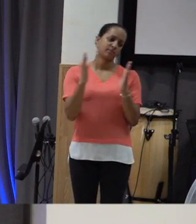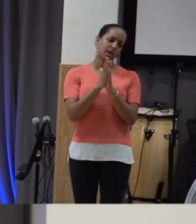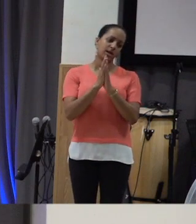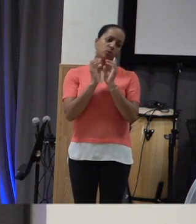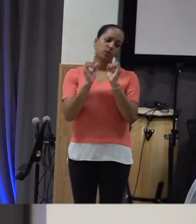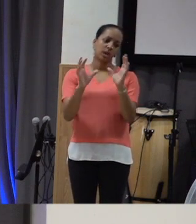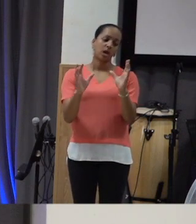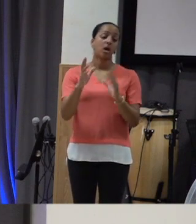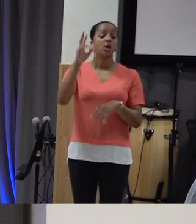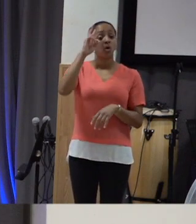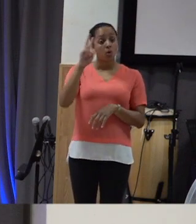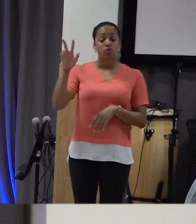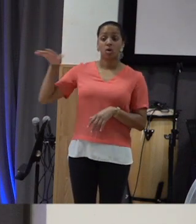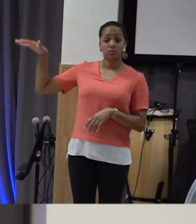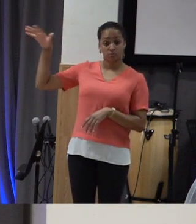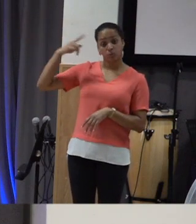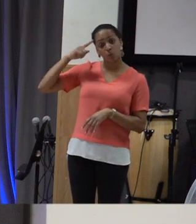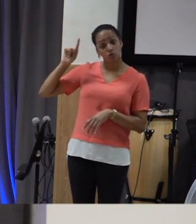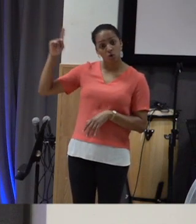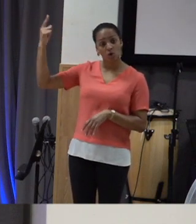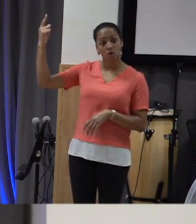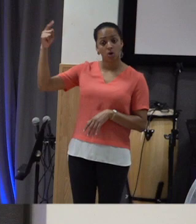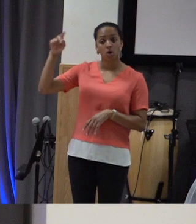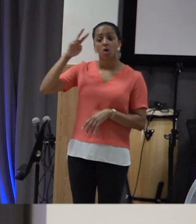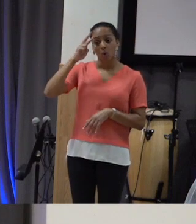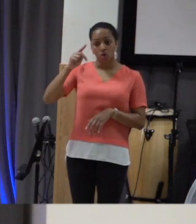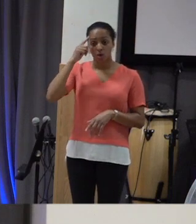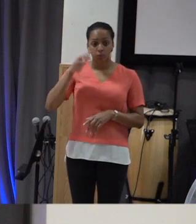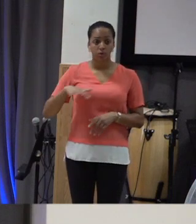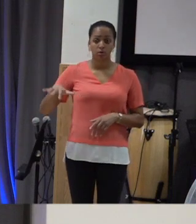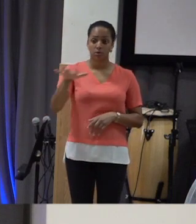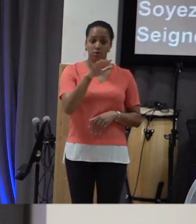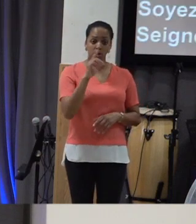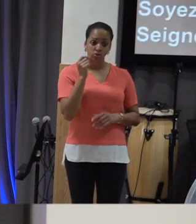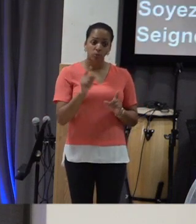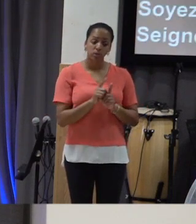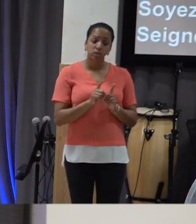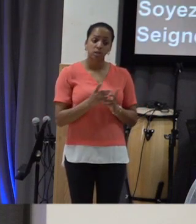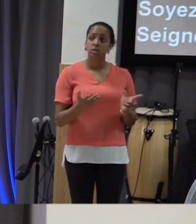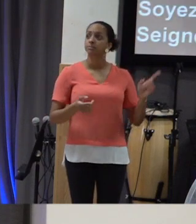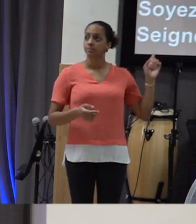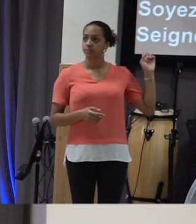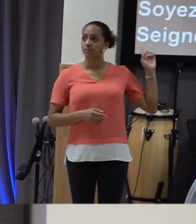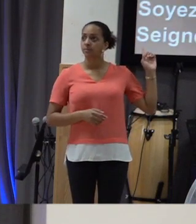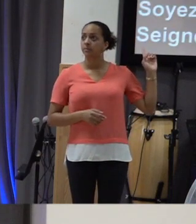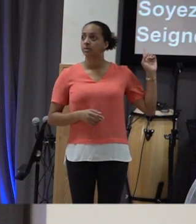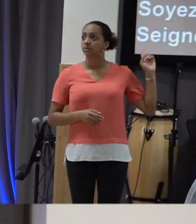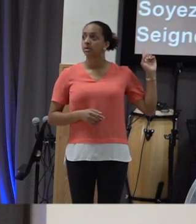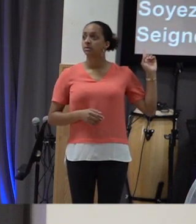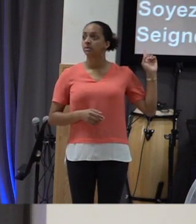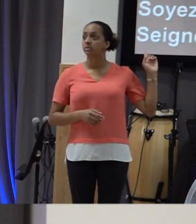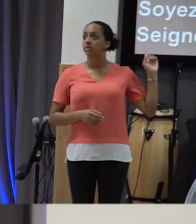envers Dieu, mais aussi de l'honneur envers les hommes, d'après Romains 12, 10. Romains chapitre 12, verset 10 à 12